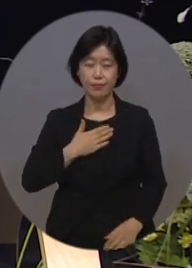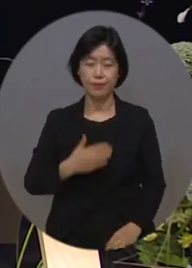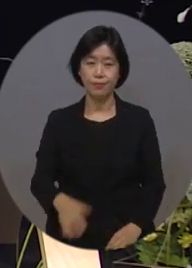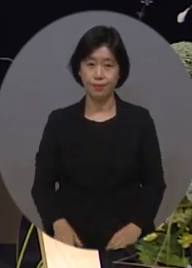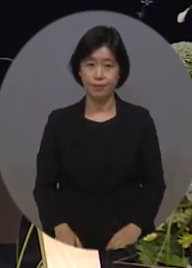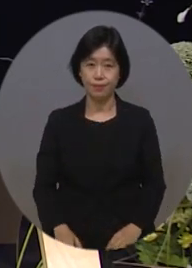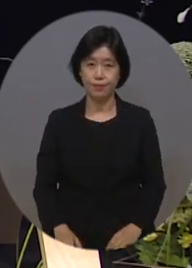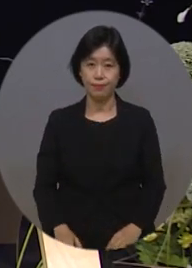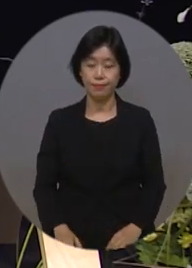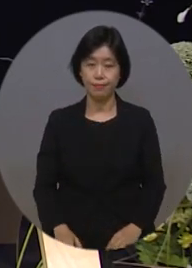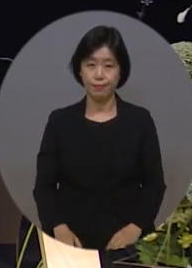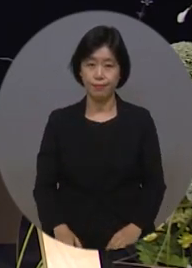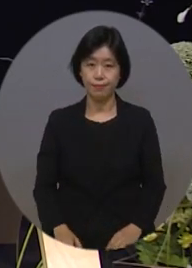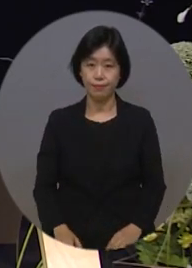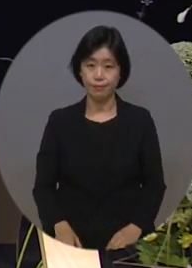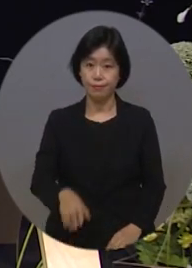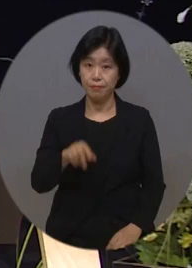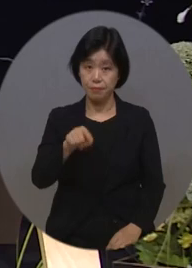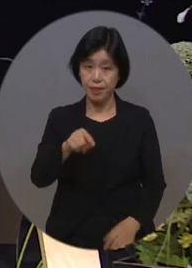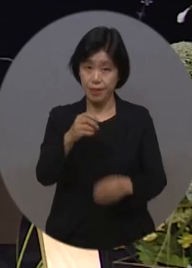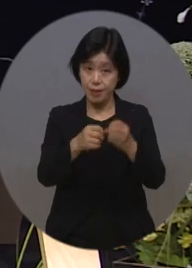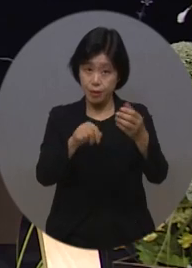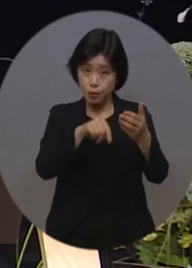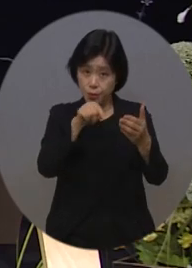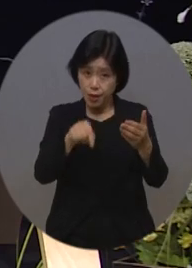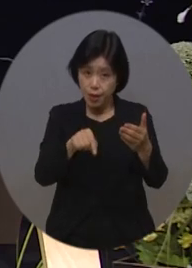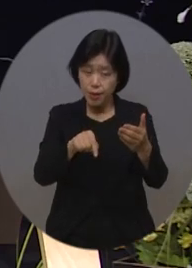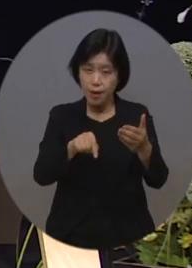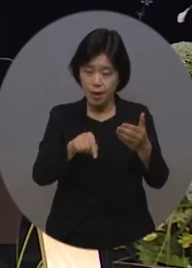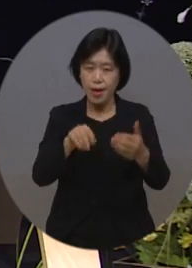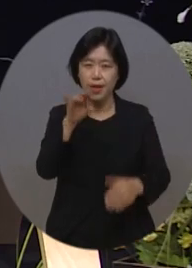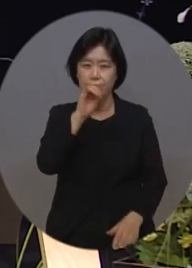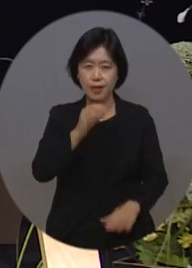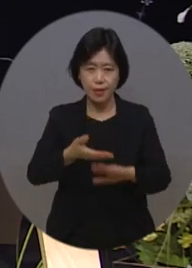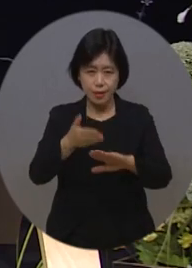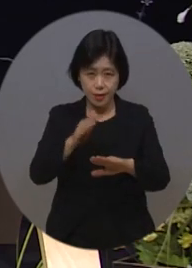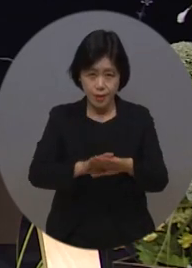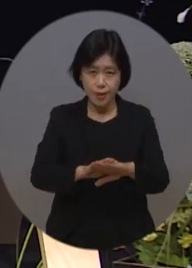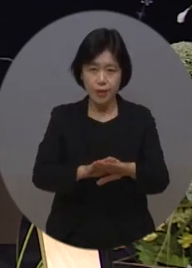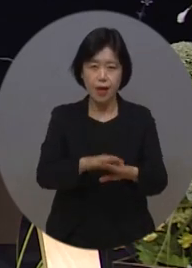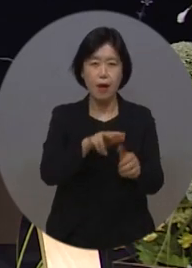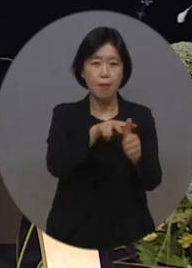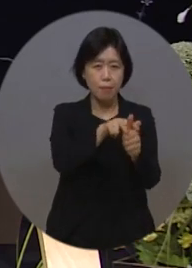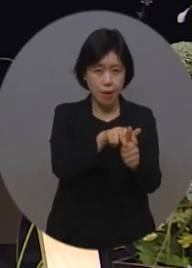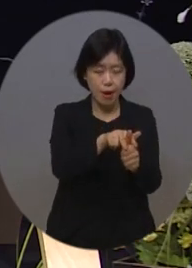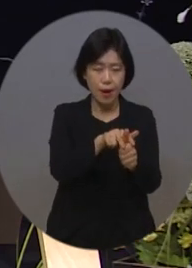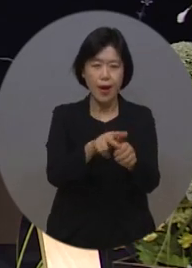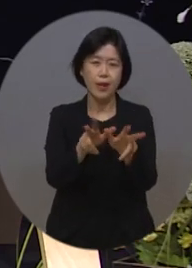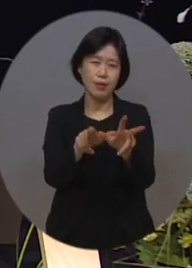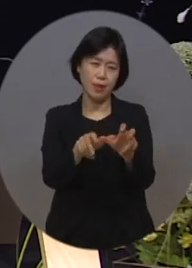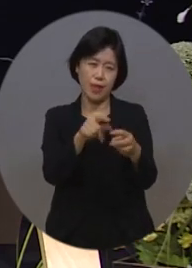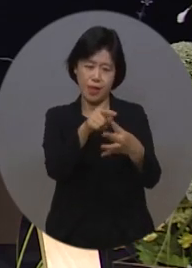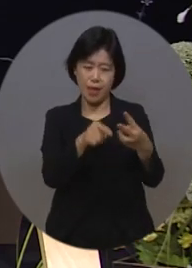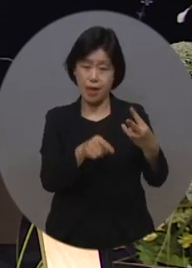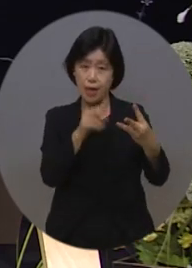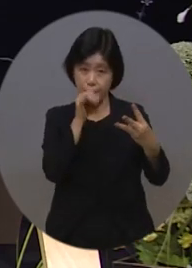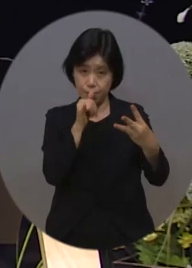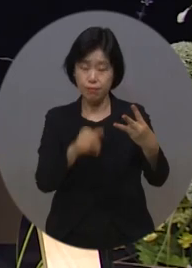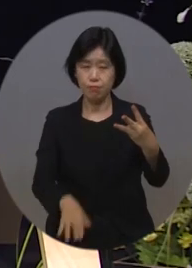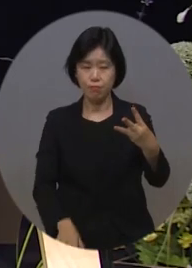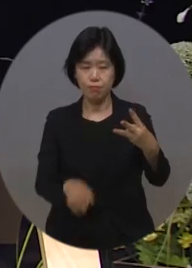작품에서 크게 쓰이는 시적 소재는 스타킹과 앞말과 잠자리입니다. 기호와 기표가 확연히